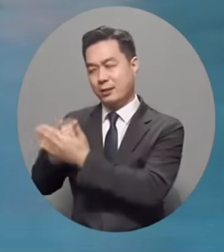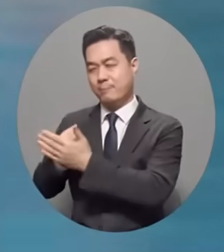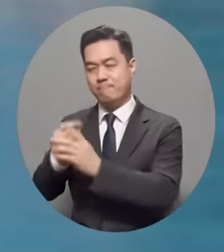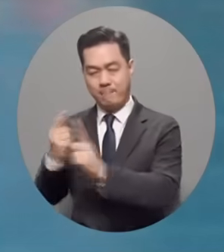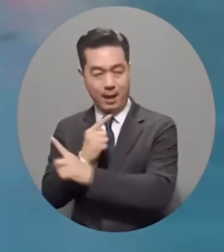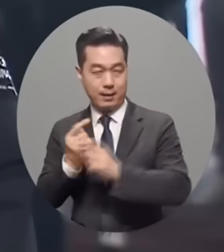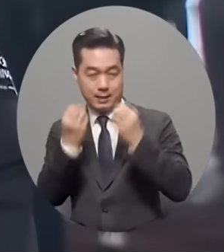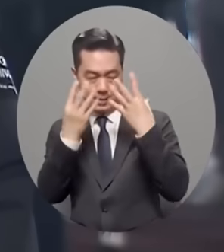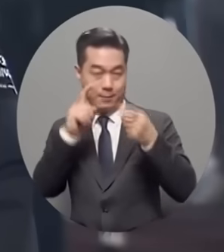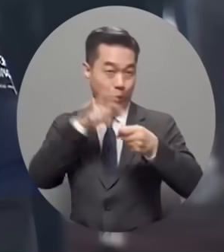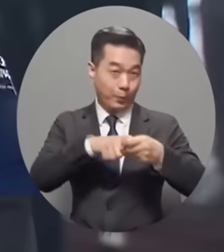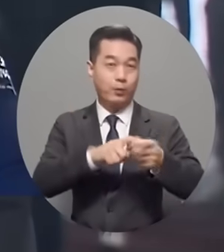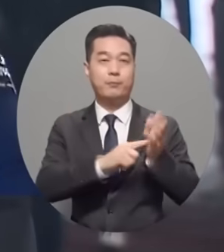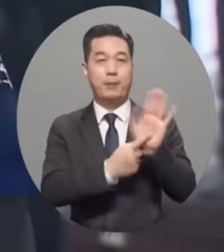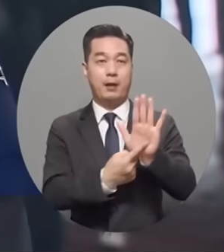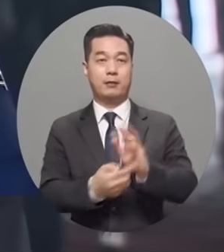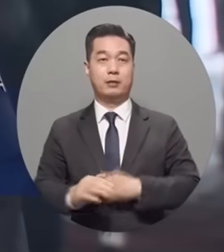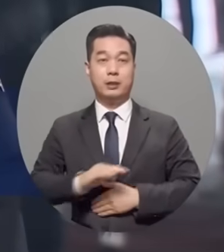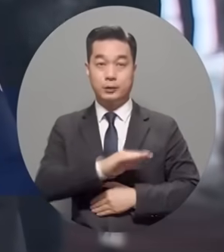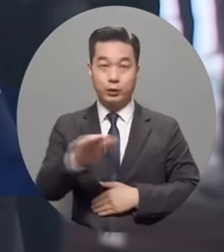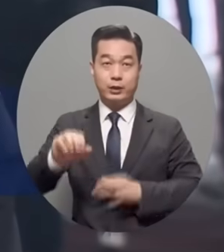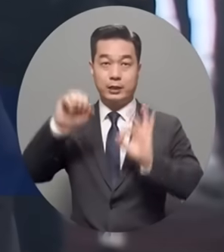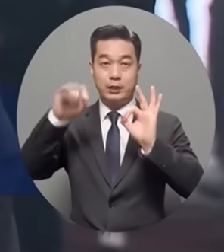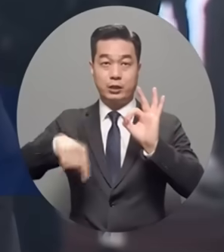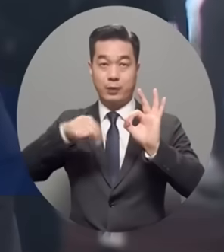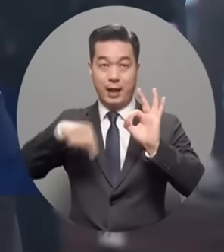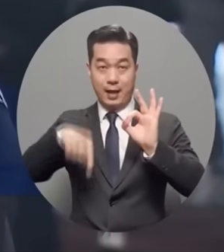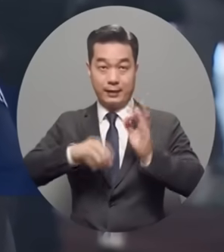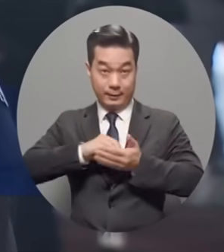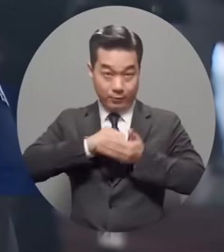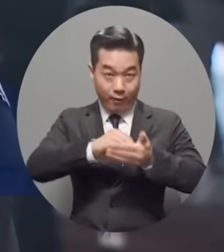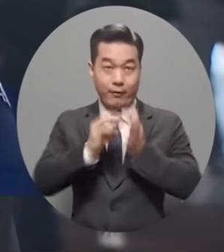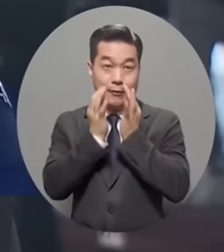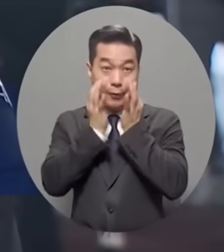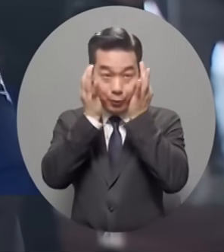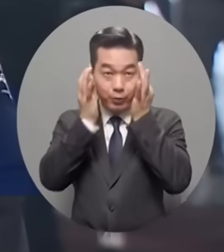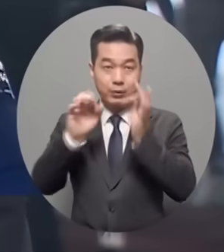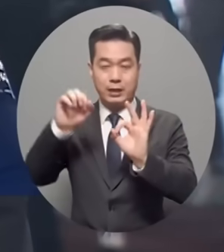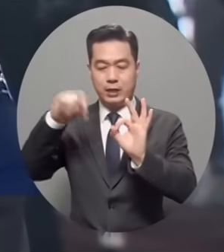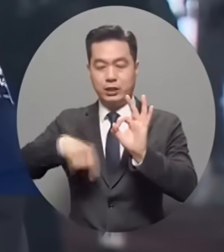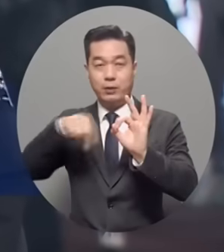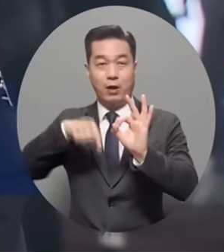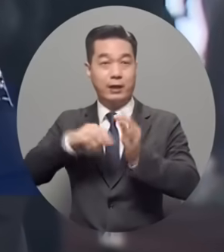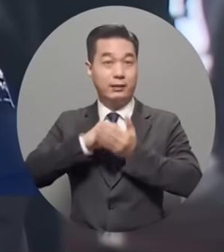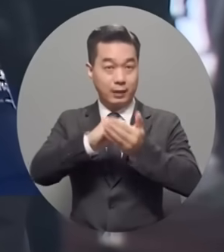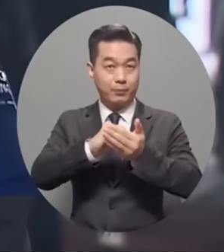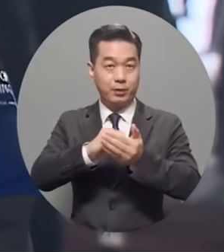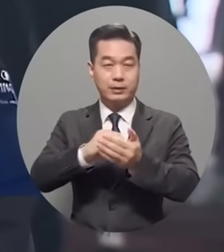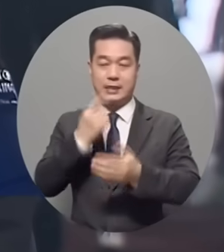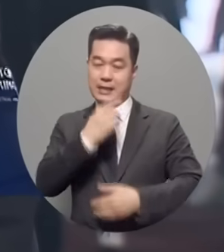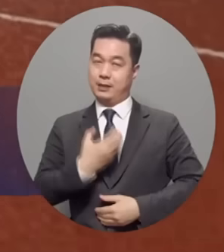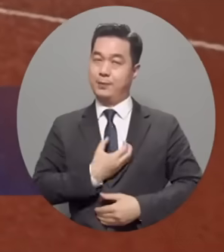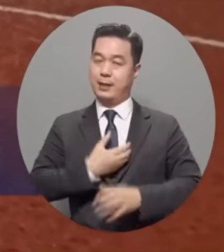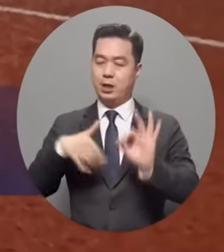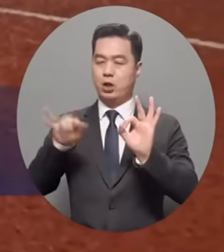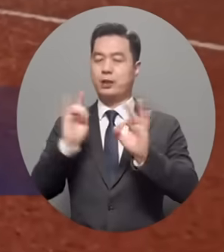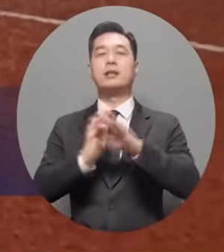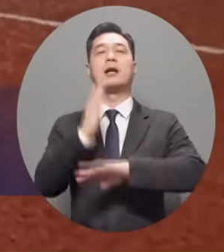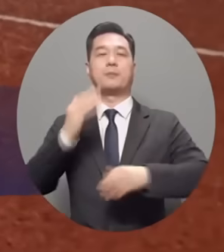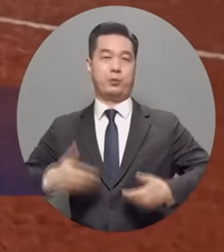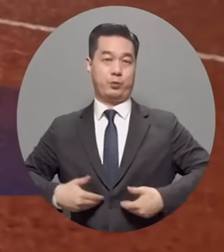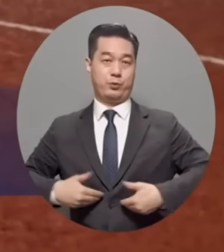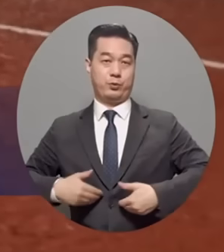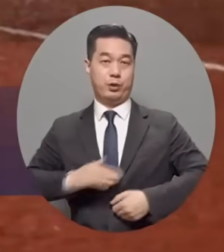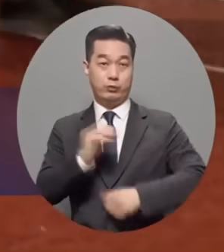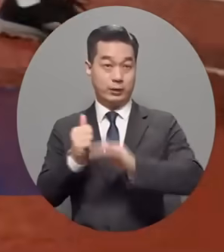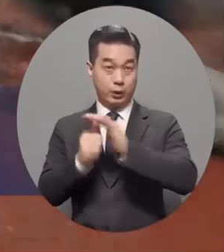세웠습니다. 이번에는 저희들이 10위권 안에 들어가려고 노력을 합니다. 10위권에 들어가려면 10개 이상은 따야 되는데 우리